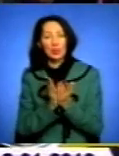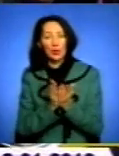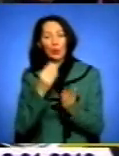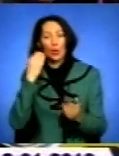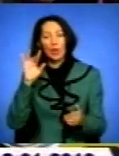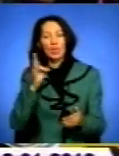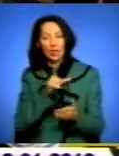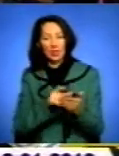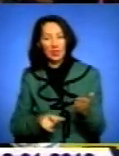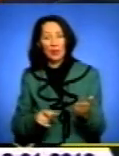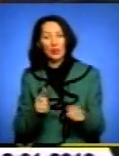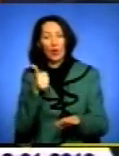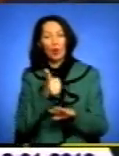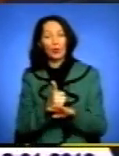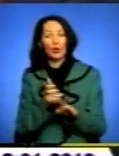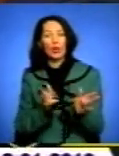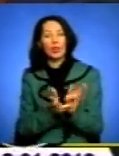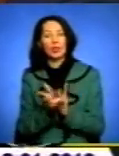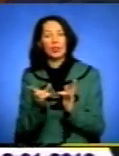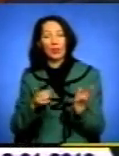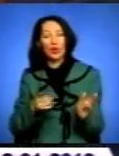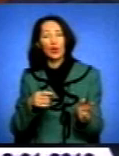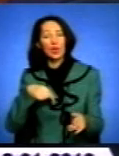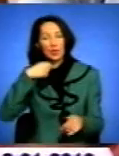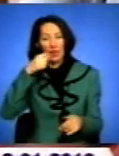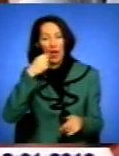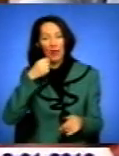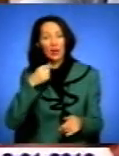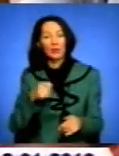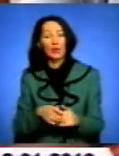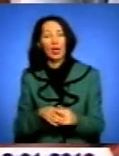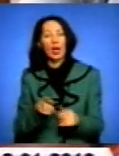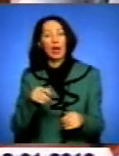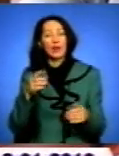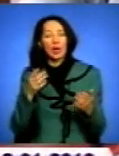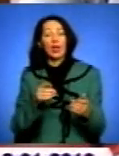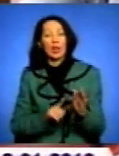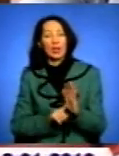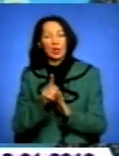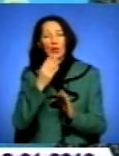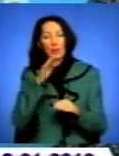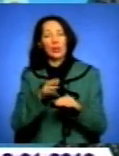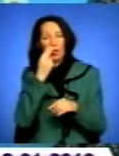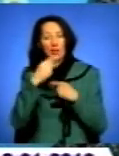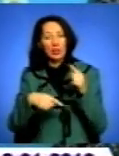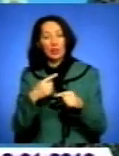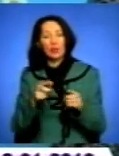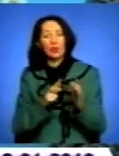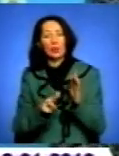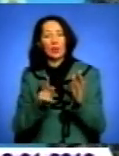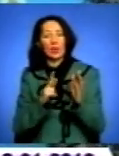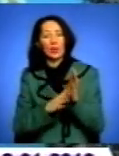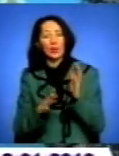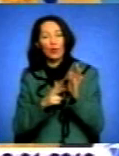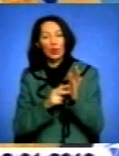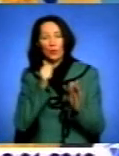учасників фесту. Вже стало доброю традицією, з 89-го року проводиться фестиваль «Нова радість стала». І цього року він також о